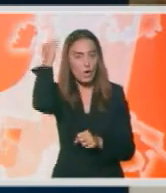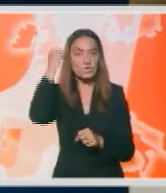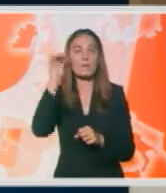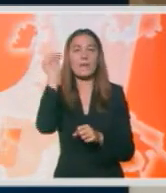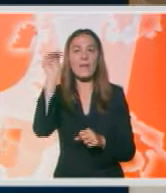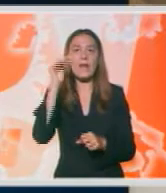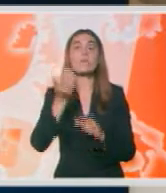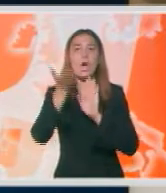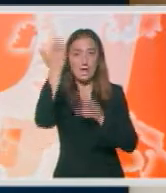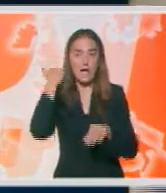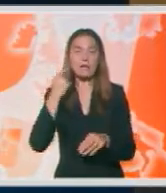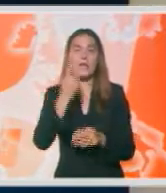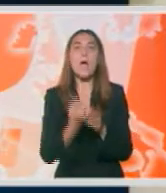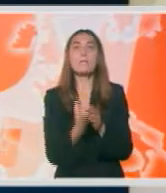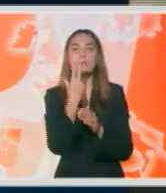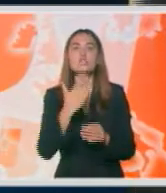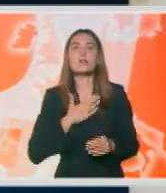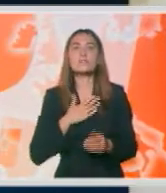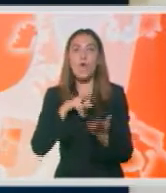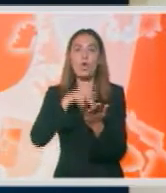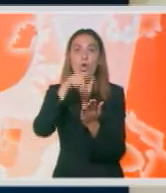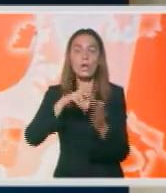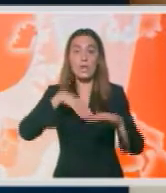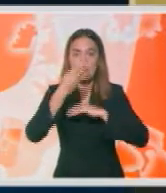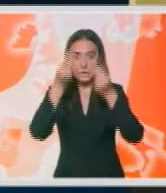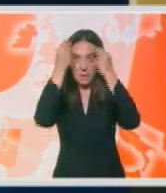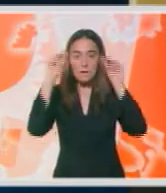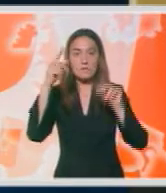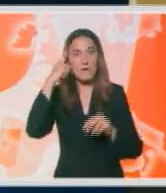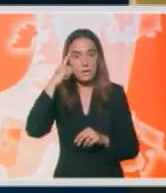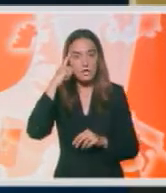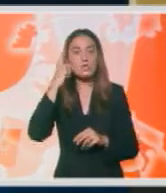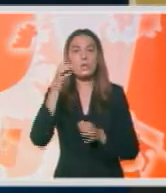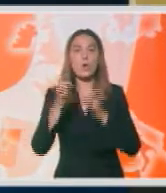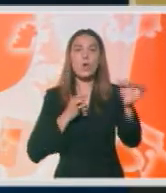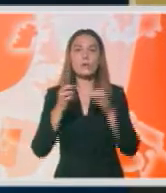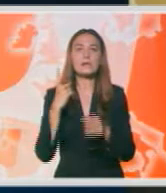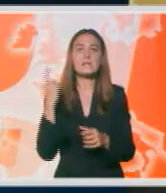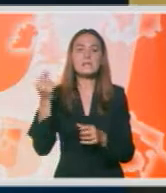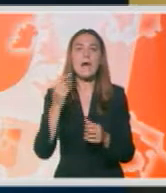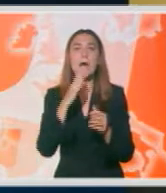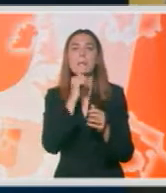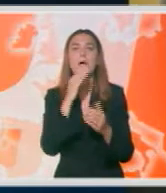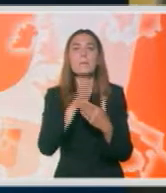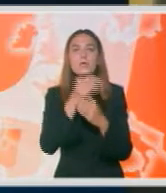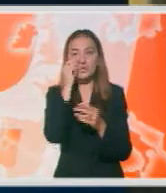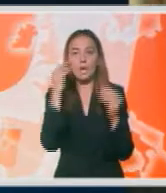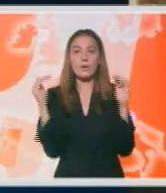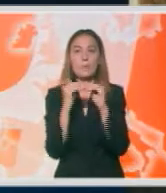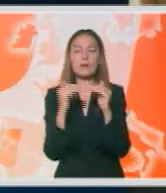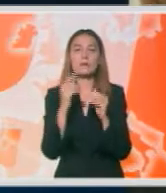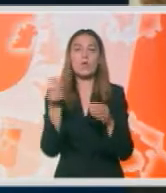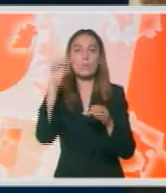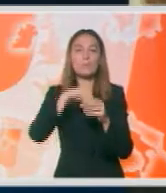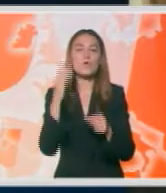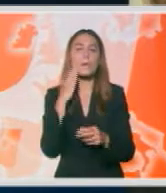je najavilo ranije da će Priština svoje korake posle objavljivanja mišljenja koordinirati sa međunarodnim partnerima, uključujući